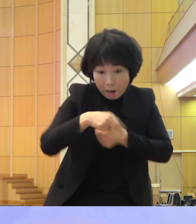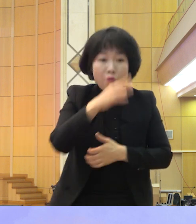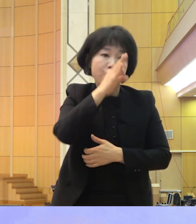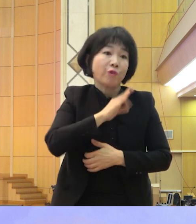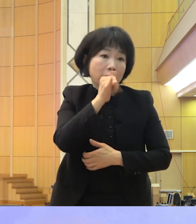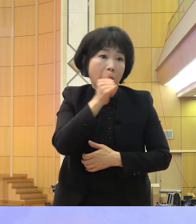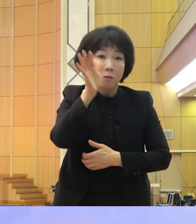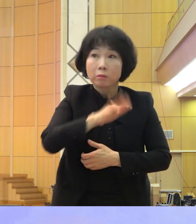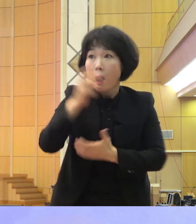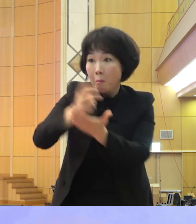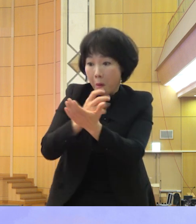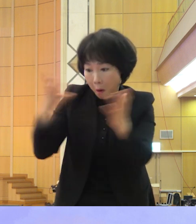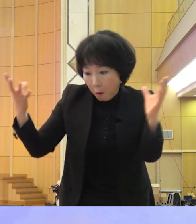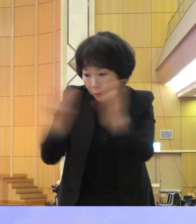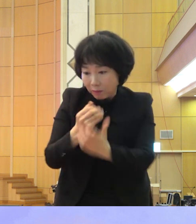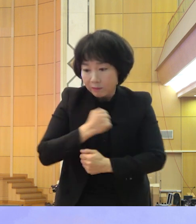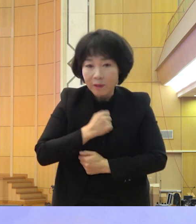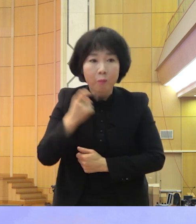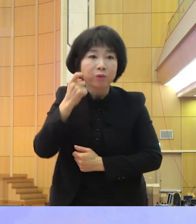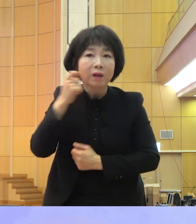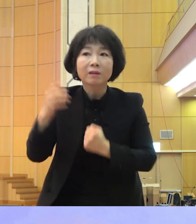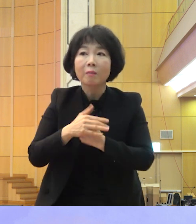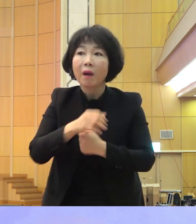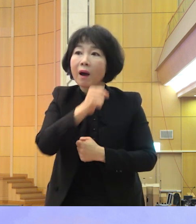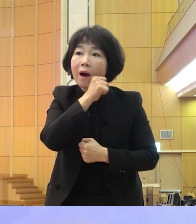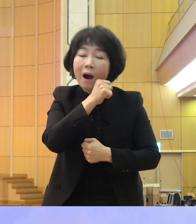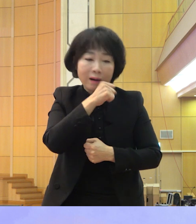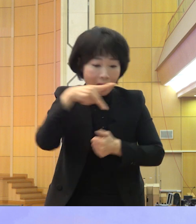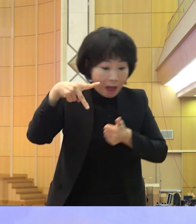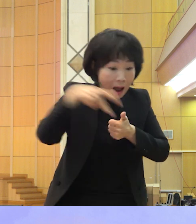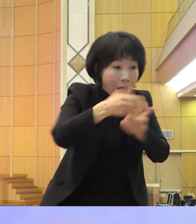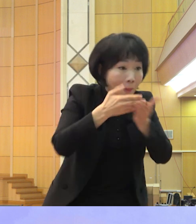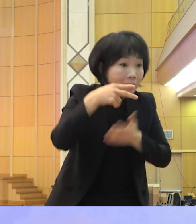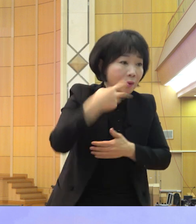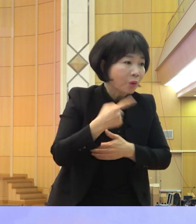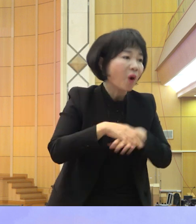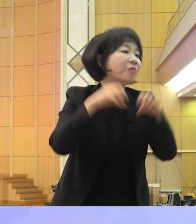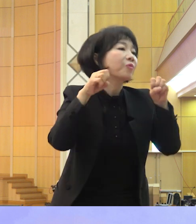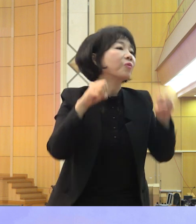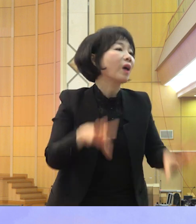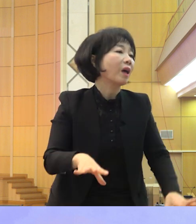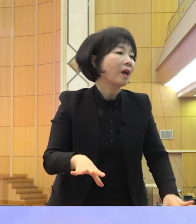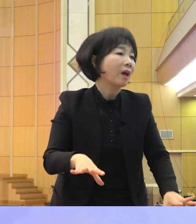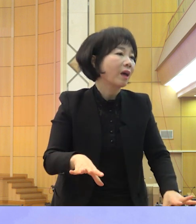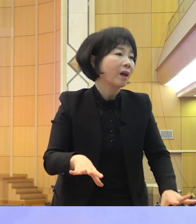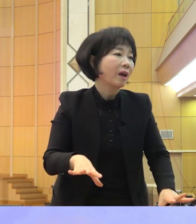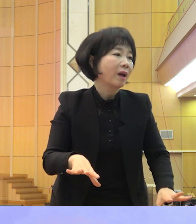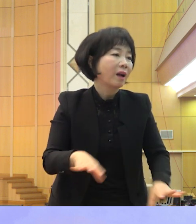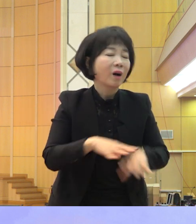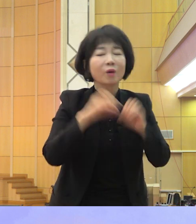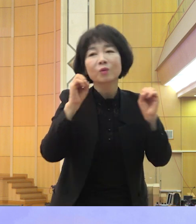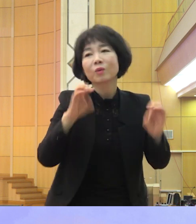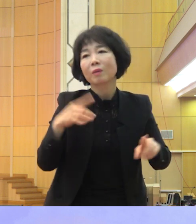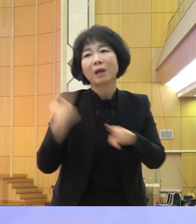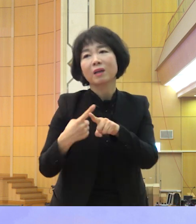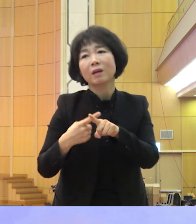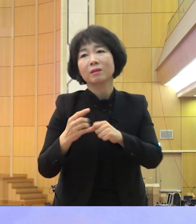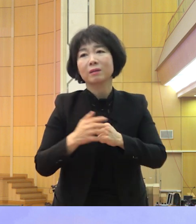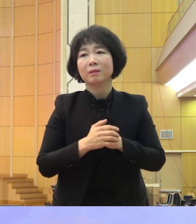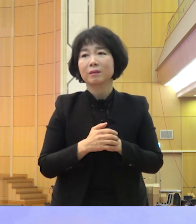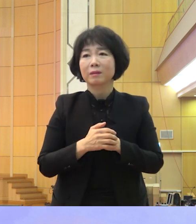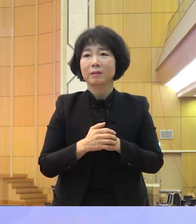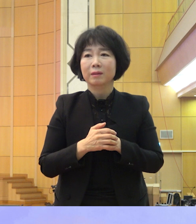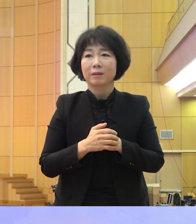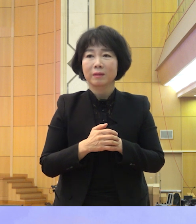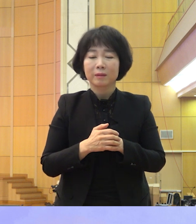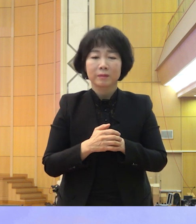있는데, 율법을 못 지키다 보니까 할례를 받았다 하더라도 할례 받지 않았을 때와 동일하기 때문에